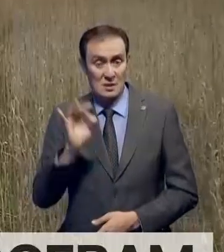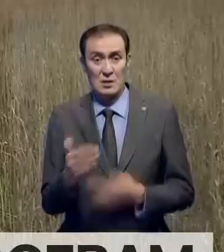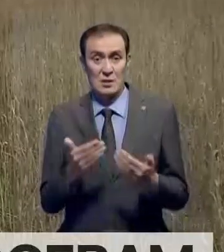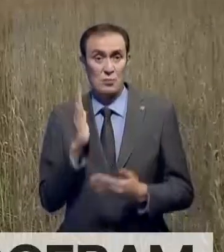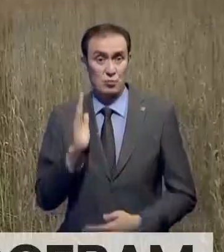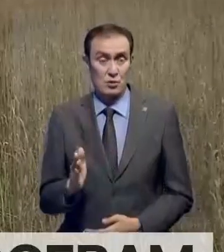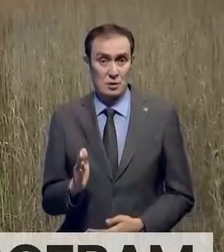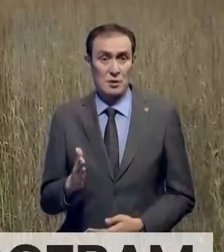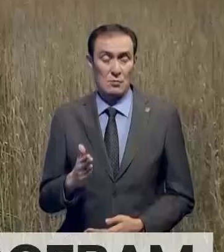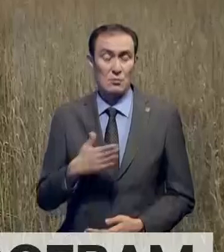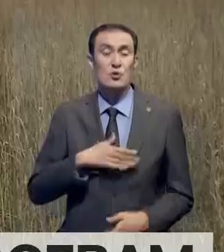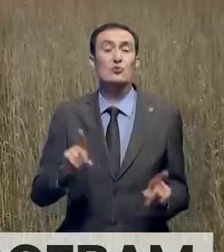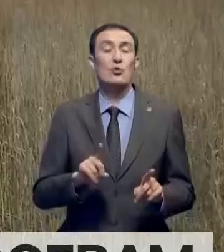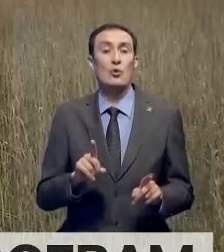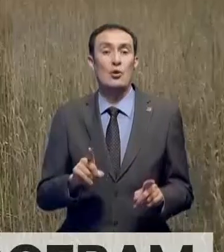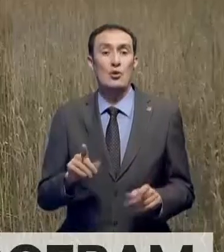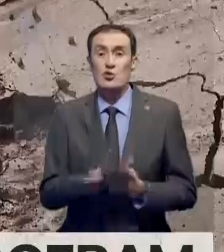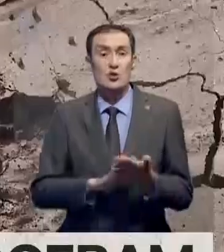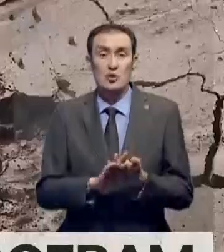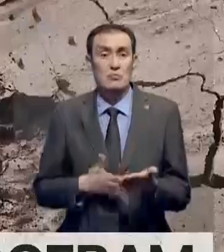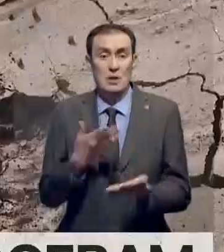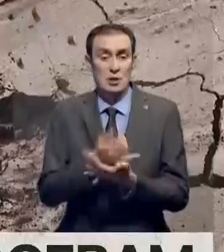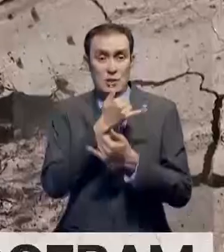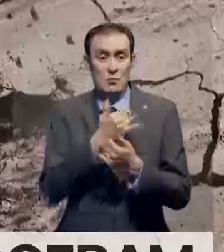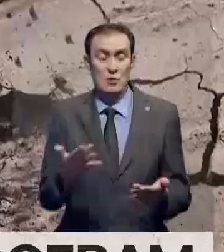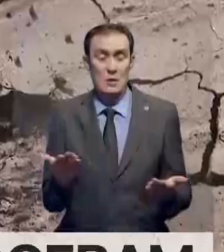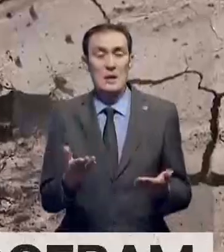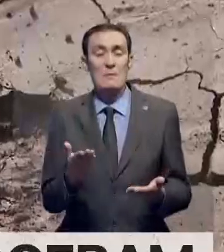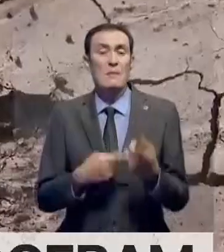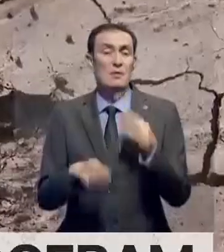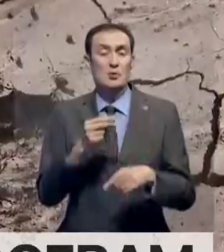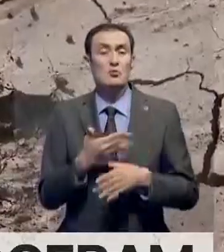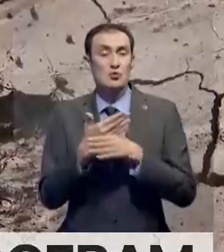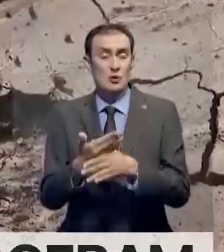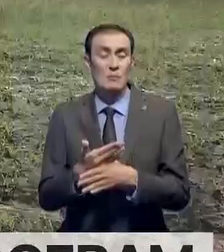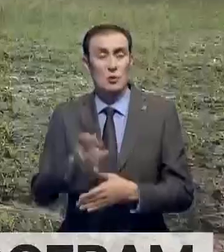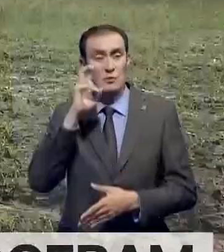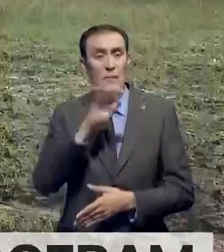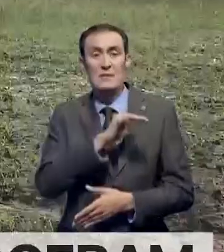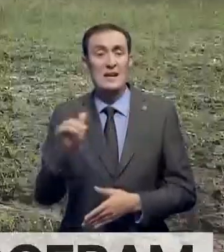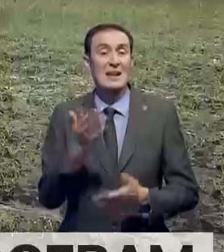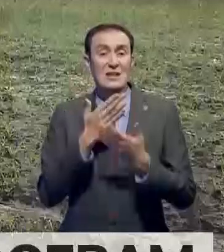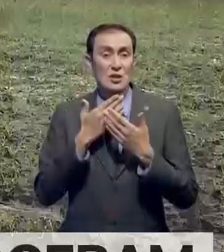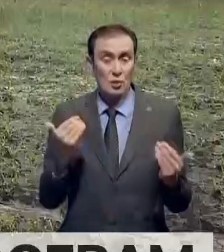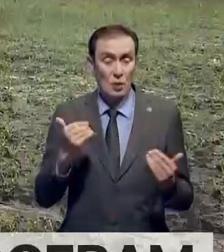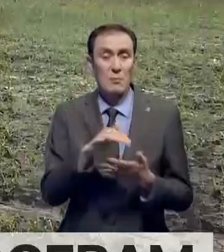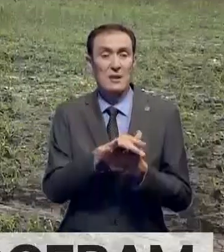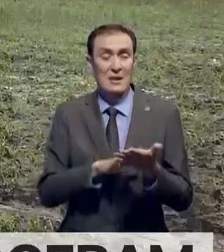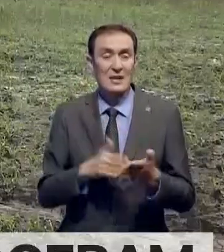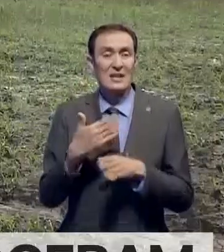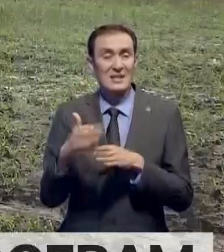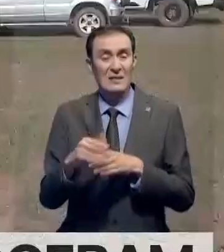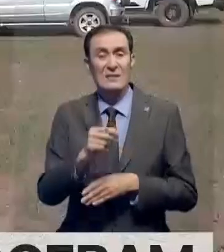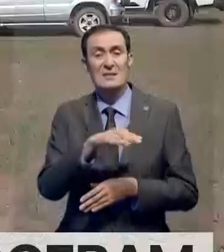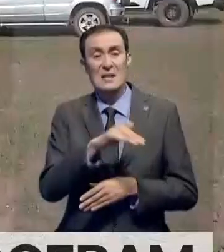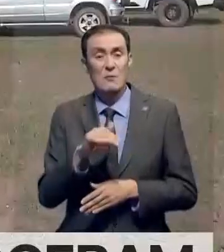пойдет, то мы нечем будет платить. Каких-либо мер по возмещению ущерба со стороны государства официально не предусмотрено, а продление кредитов и